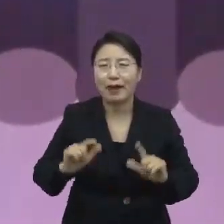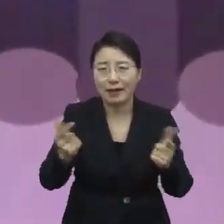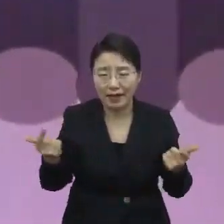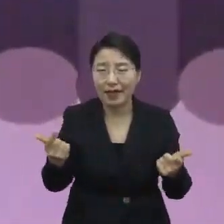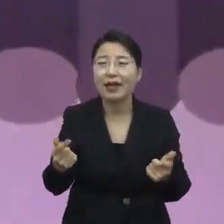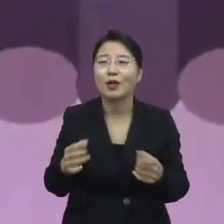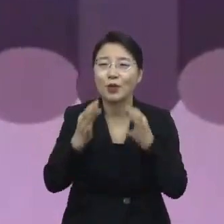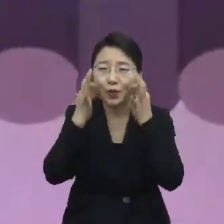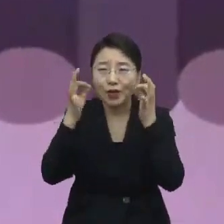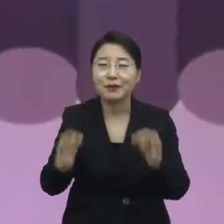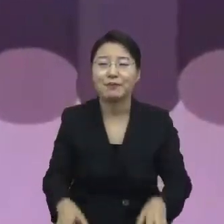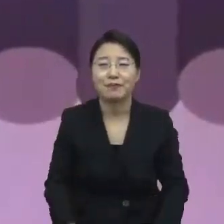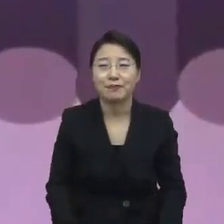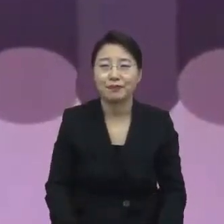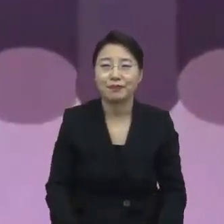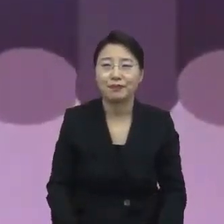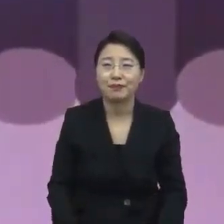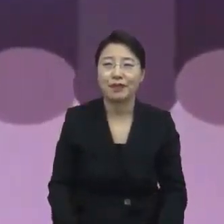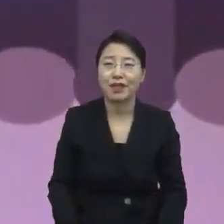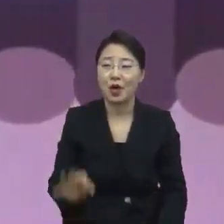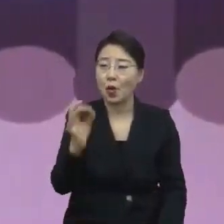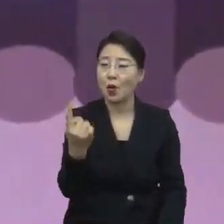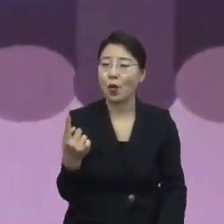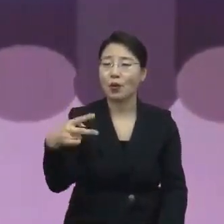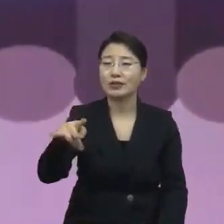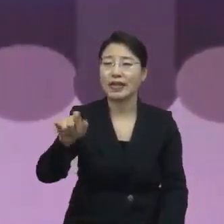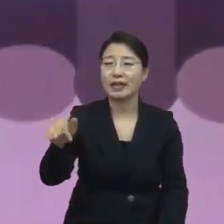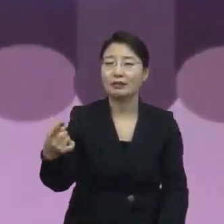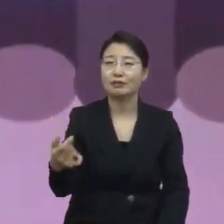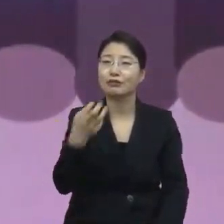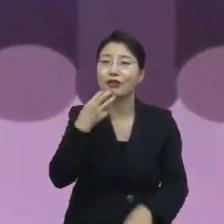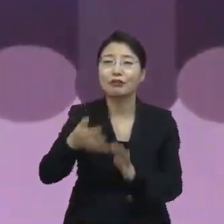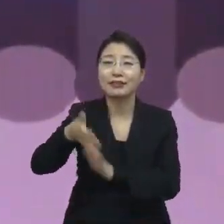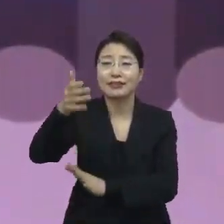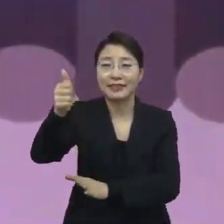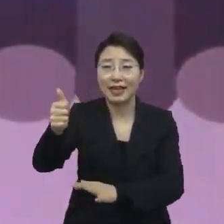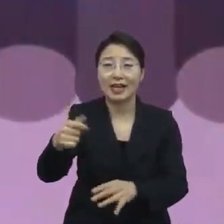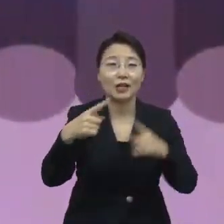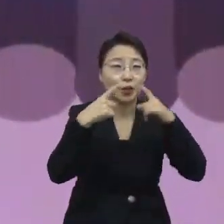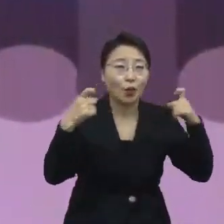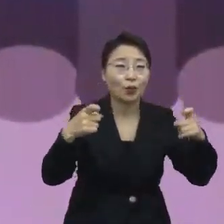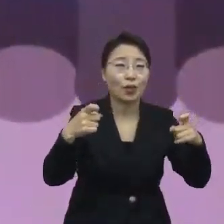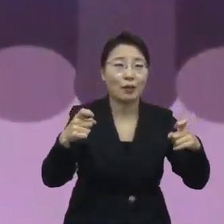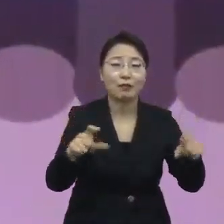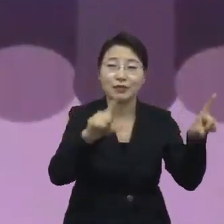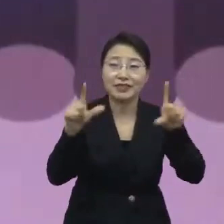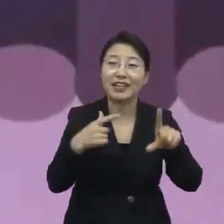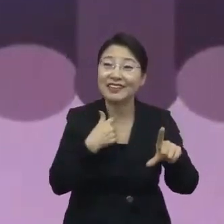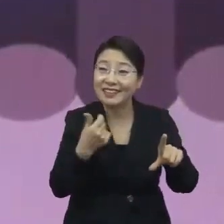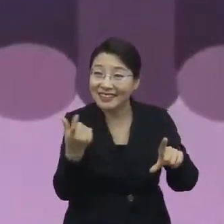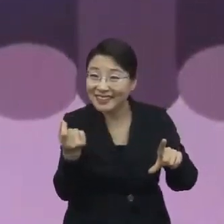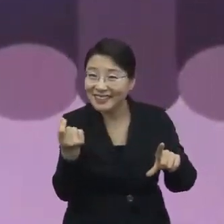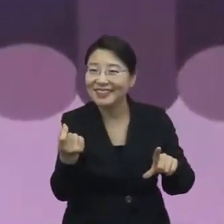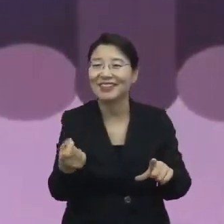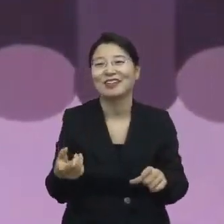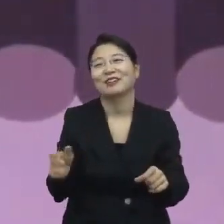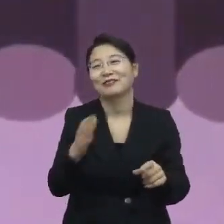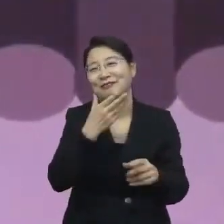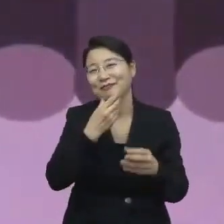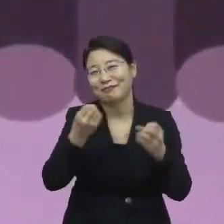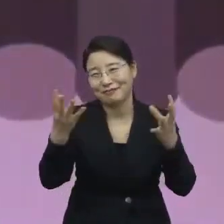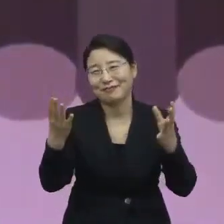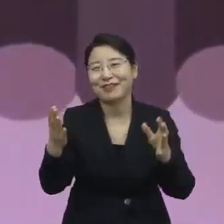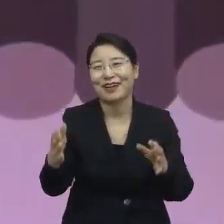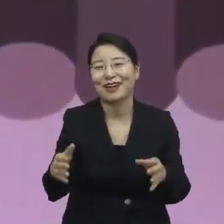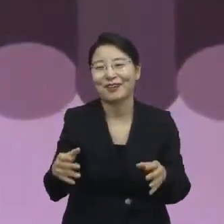다해서 노력하겠습니다. 특히 우리 오세훈 서울시장께서 또 우리 동대문 또 주민이셨던 분으로서 너무나 환영하고 또 생일 다시